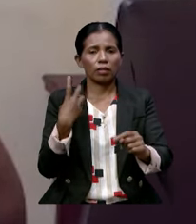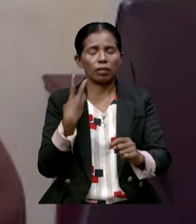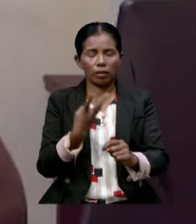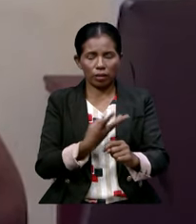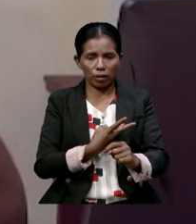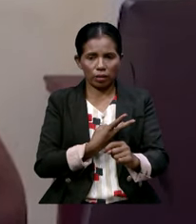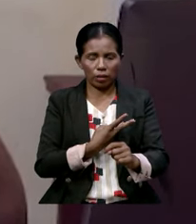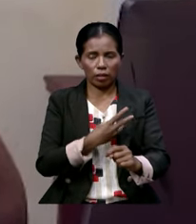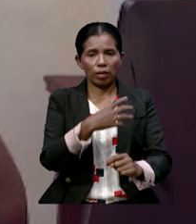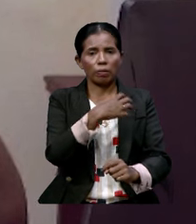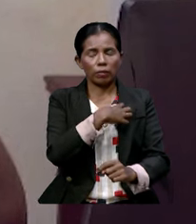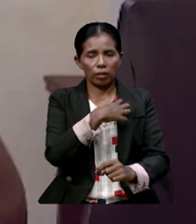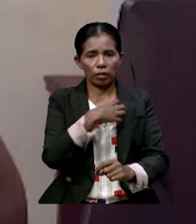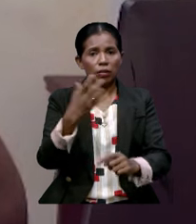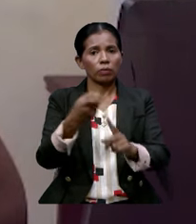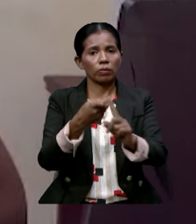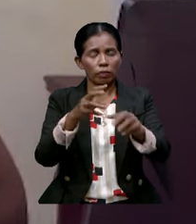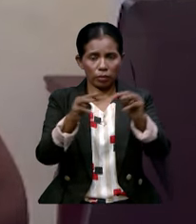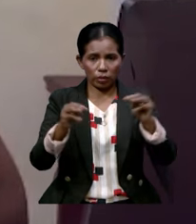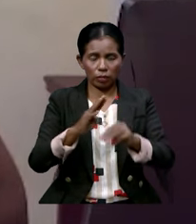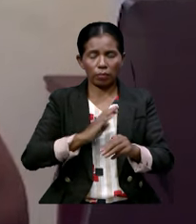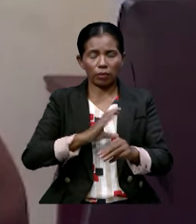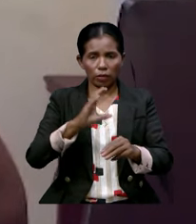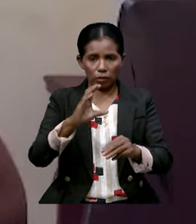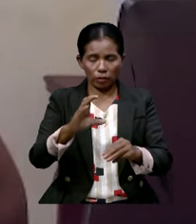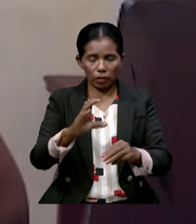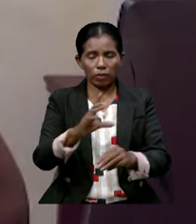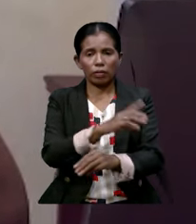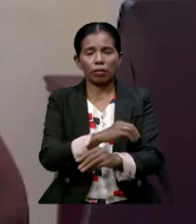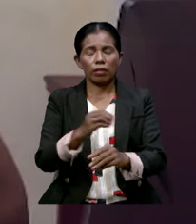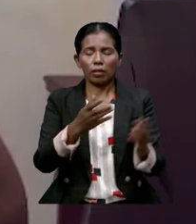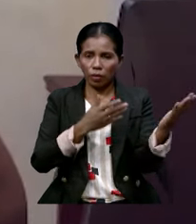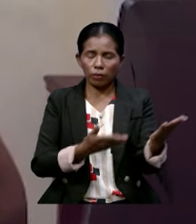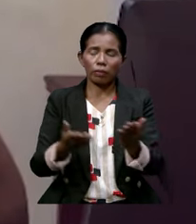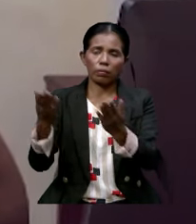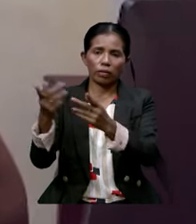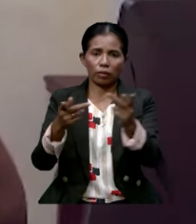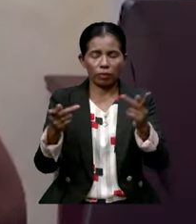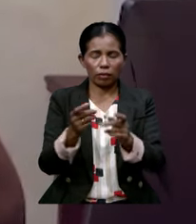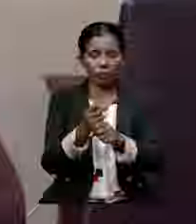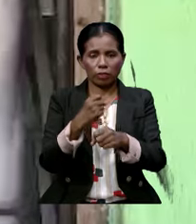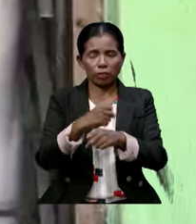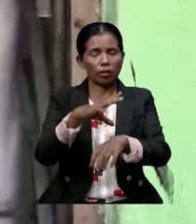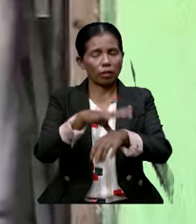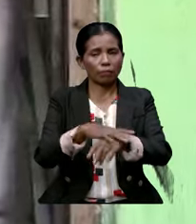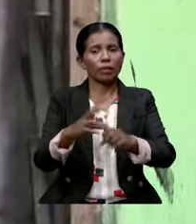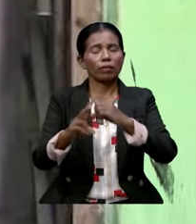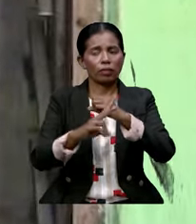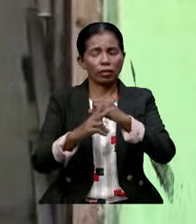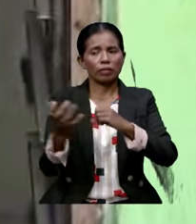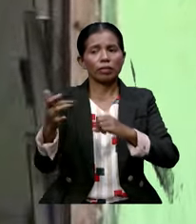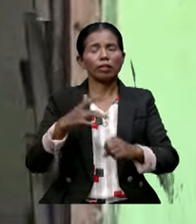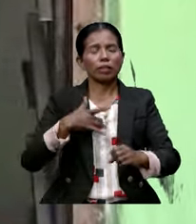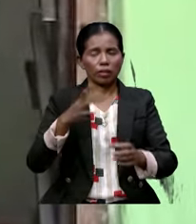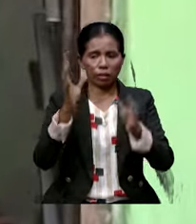task force municipunia incluimos esquadra Bocovila, lori bakeri fati lori halatu sam. Viti masira senti tristi no husu